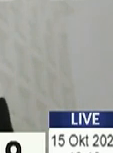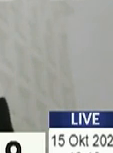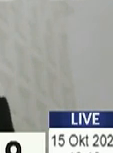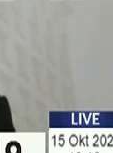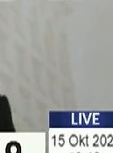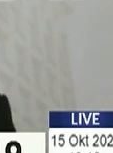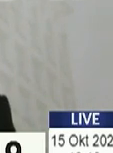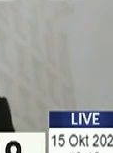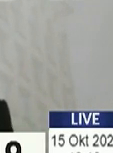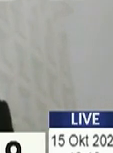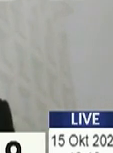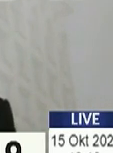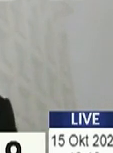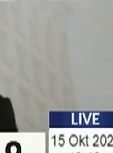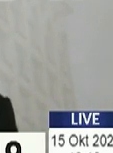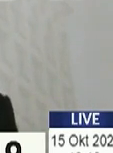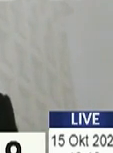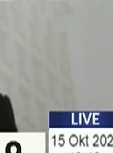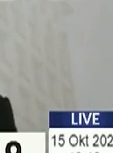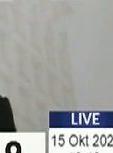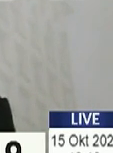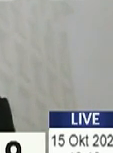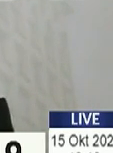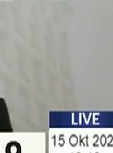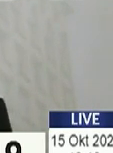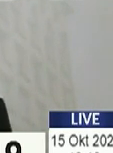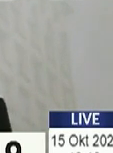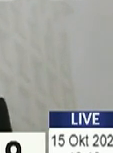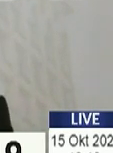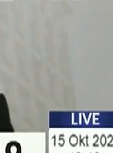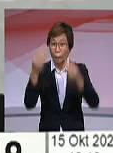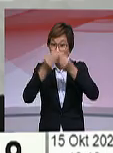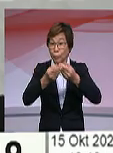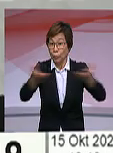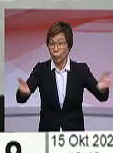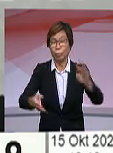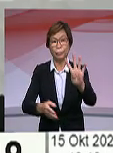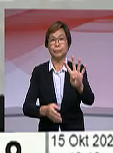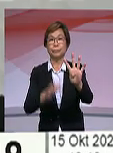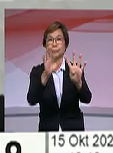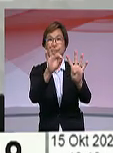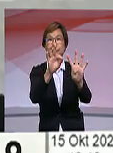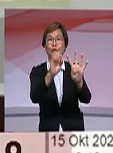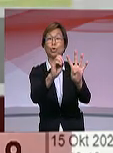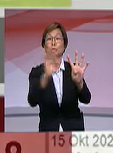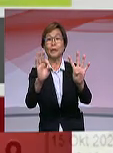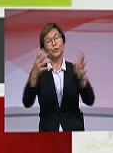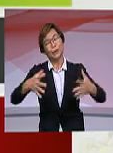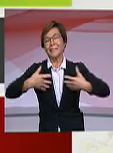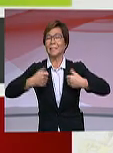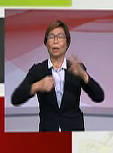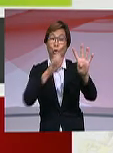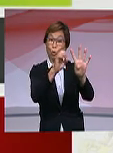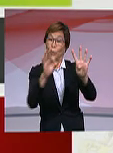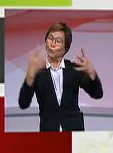Malaysia. Kementerian Kesihatan Malaysia ingin memaklumkan bahawa terdapat 409 kes yang telah pulih